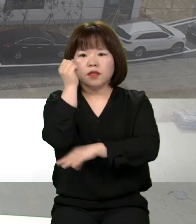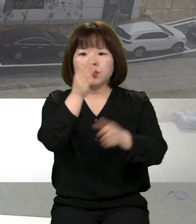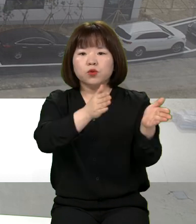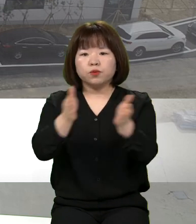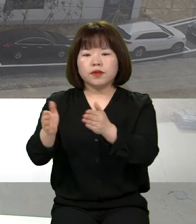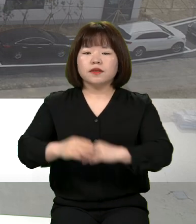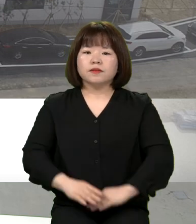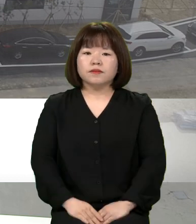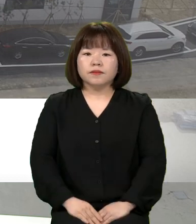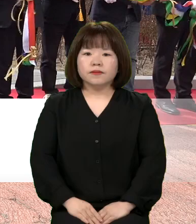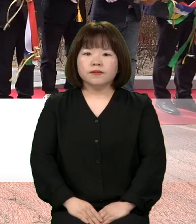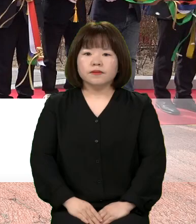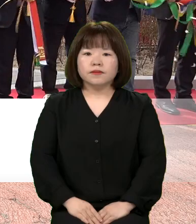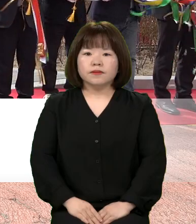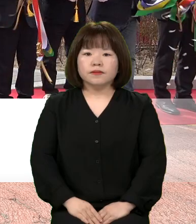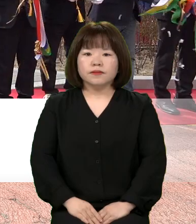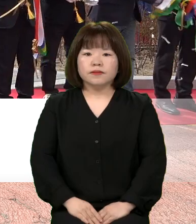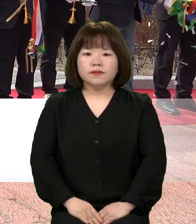마련했습니다